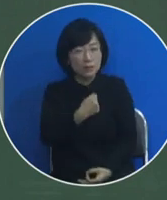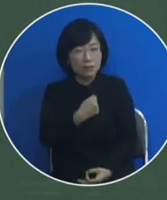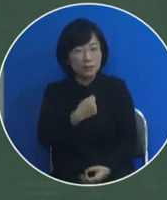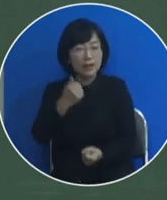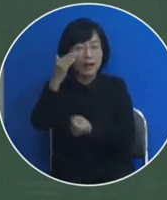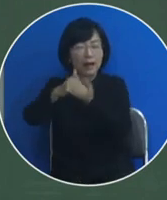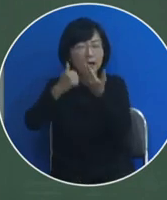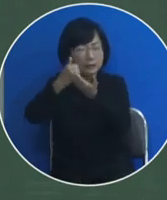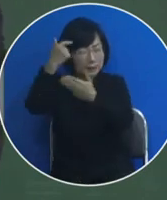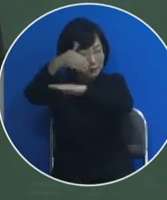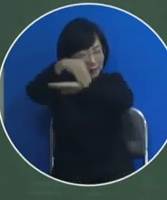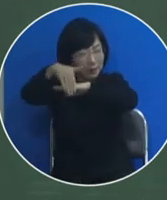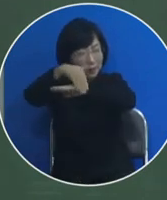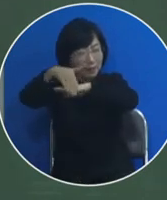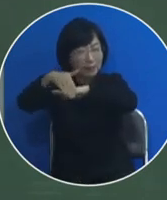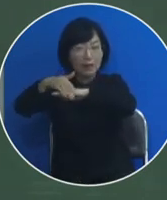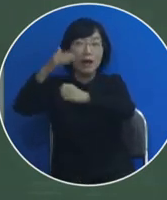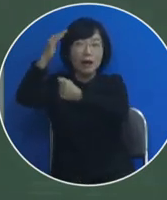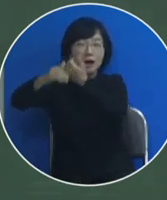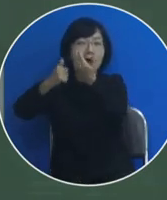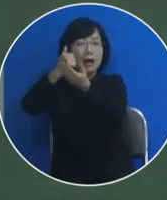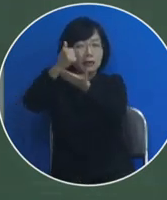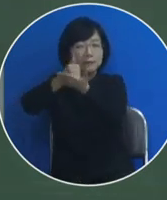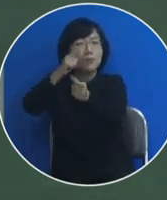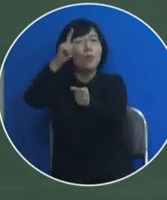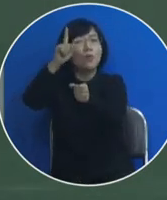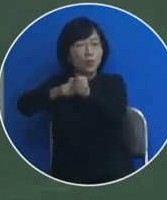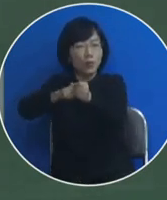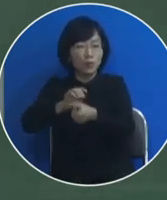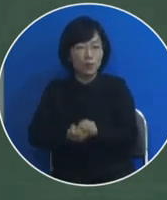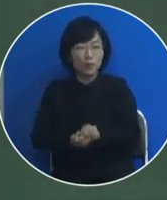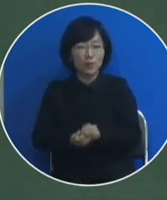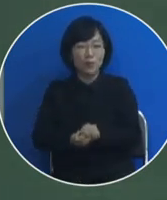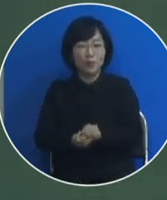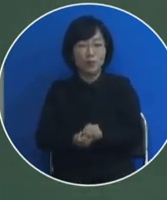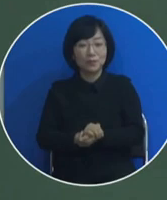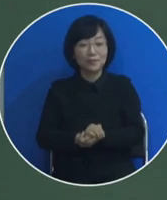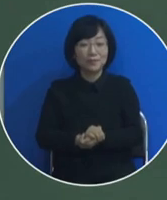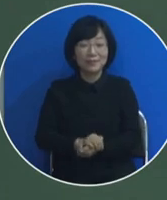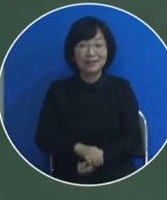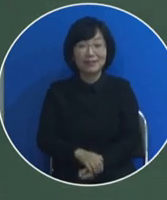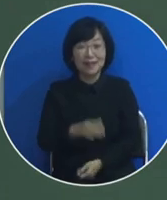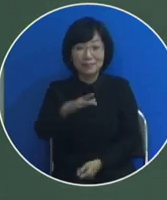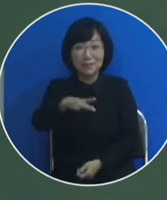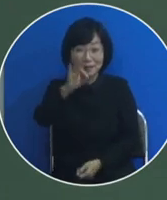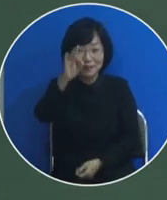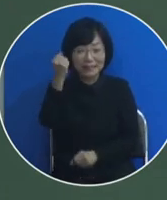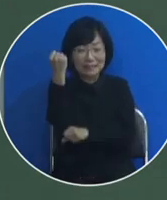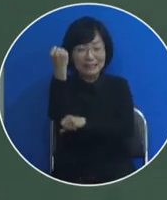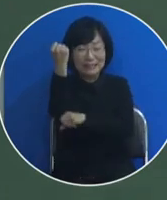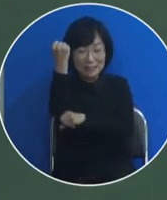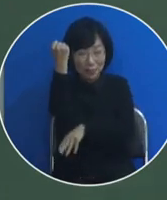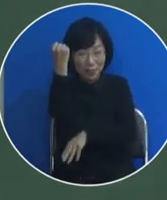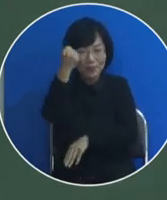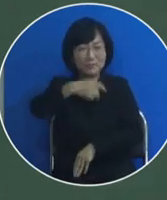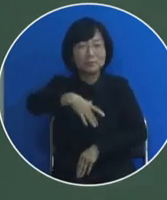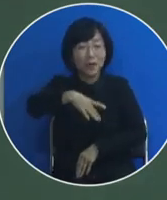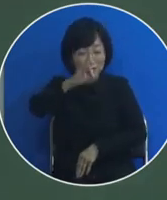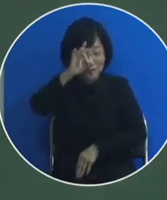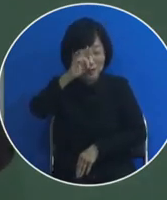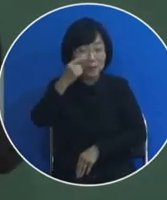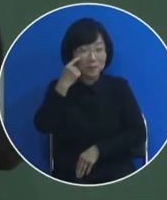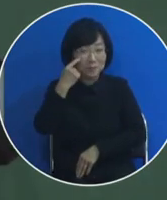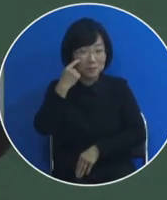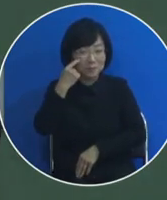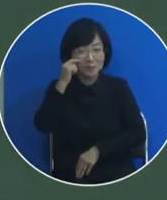understand? 그렇다면 여러분하고 조금 먼저 기본적인 얘기를 좀 하고 들어가야 되겠어요. If that is so, then we have to discuss some fundamental things before we enter into the main